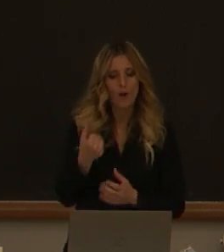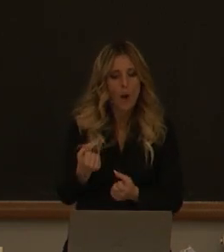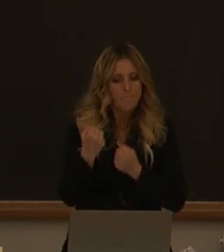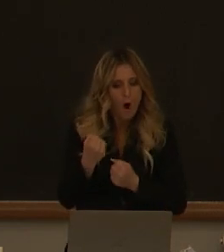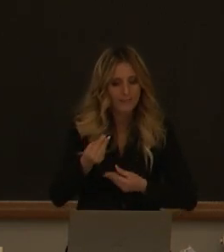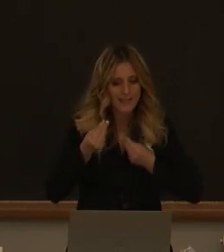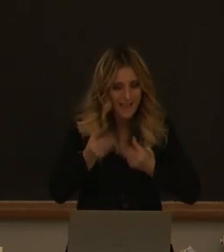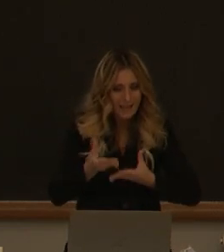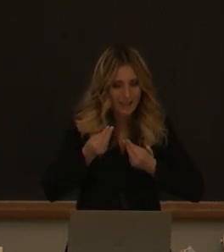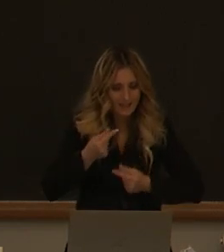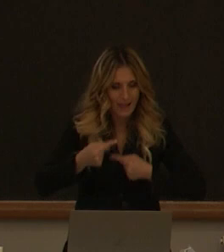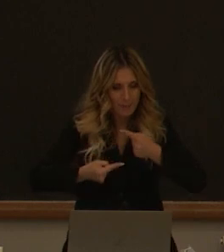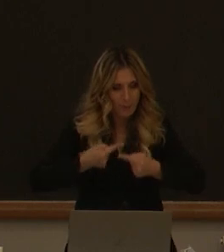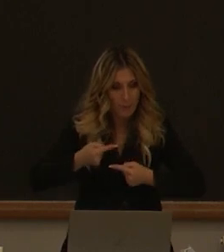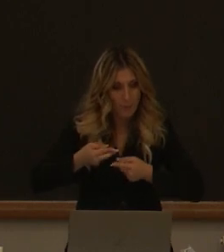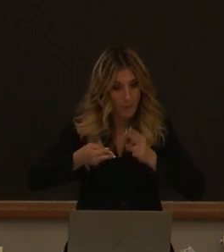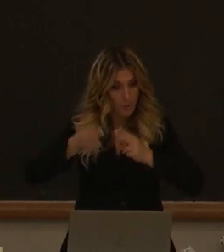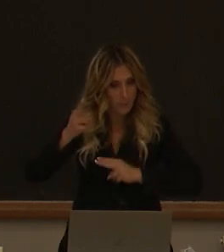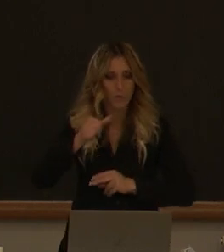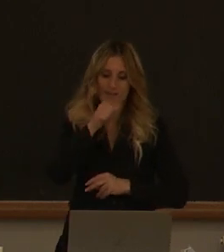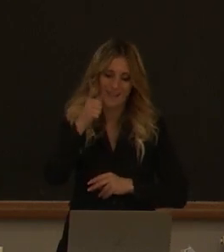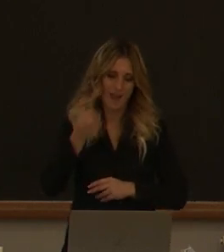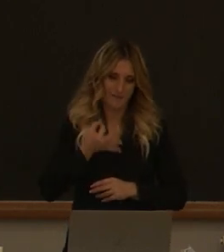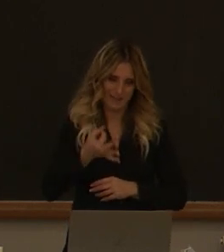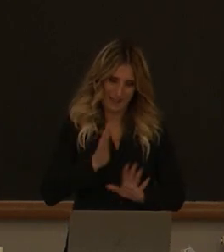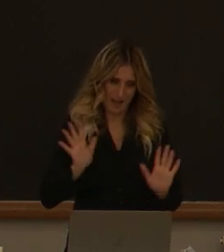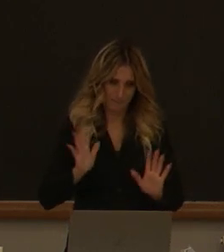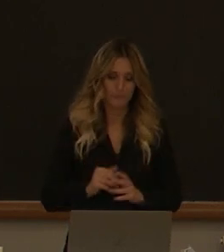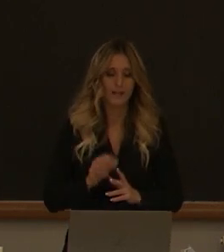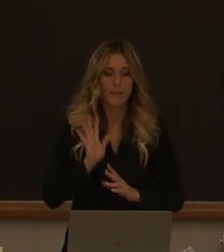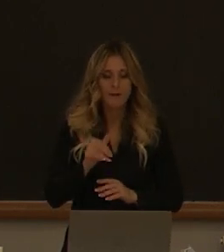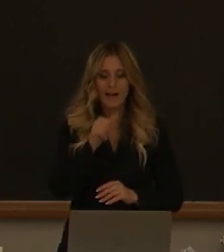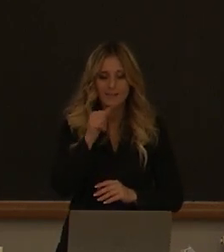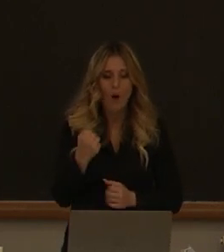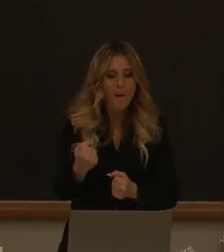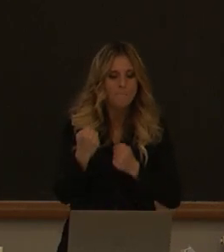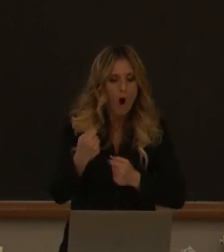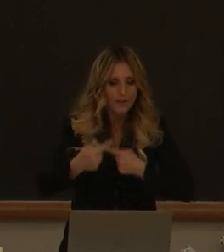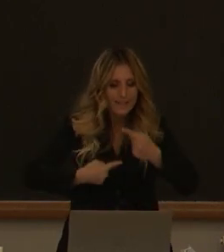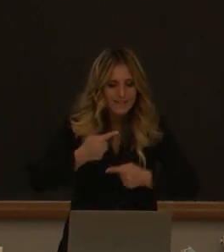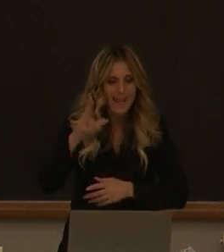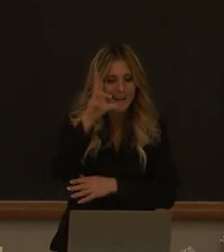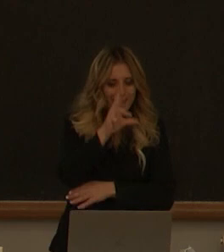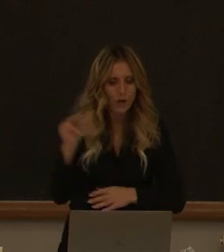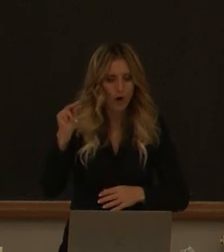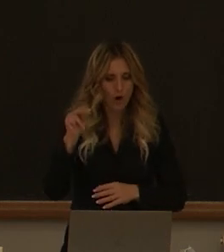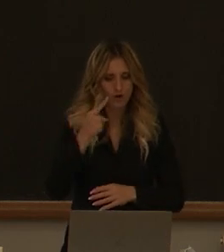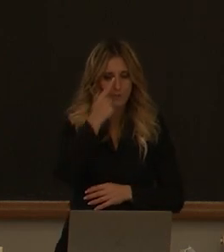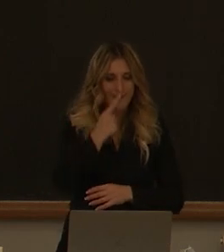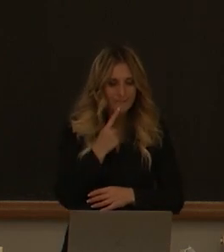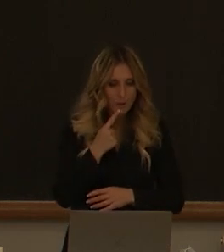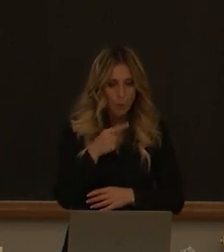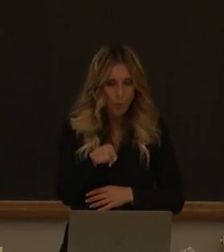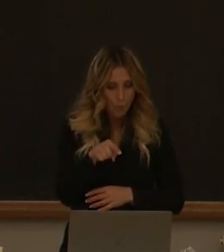formazione è sempre un qualcosa di auspicabile. Però il problema invece è di potenziare la riconoscibilità di queste